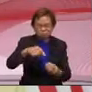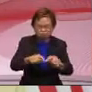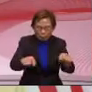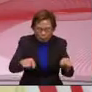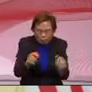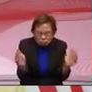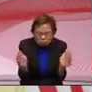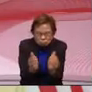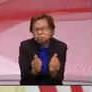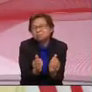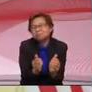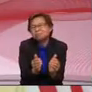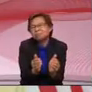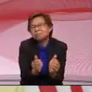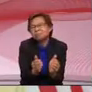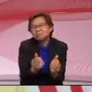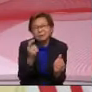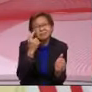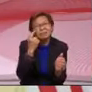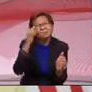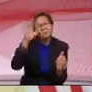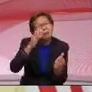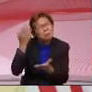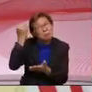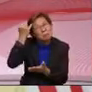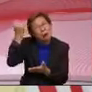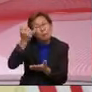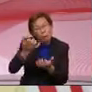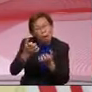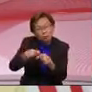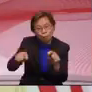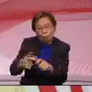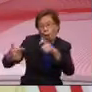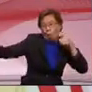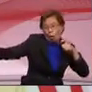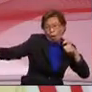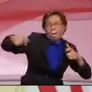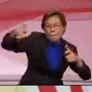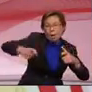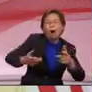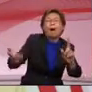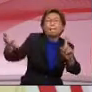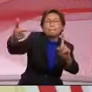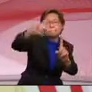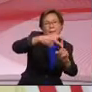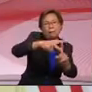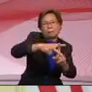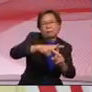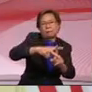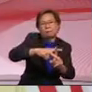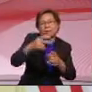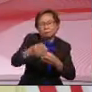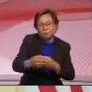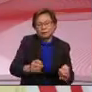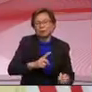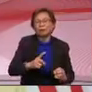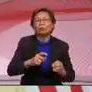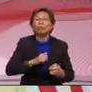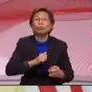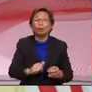mereka nak mencadangkan satu tempat yang lebih luas, jadi mereka perlu memohon kepada pejabat agama